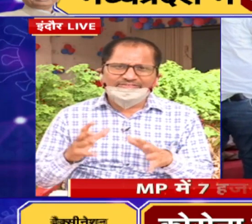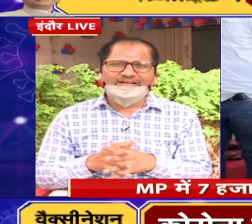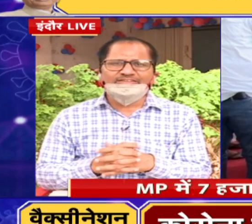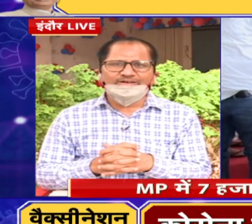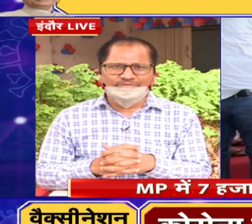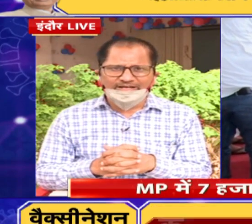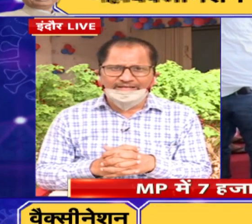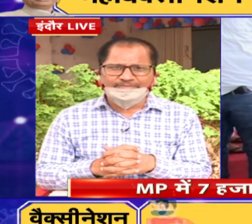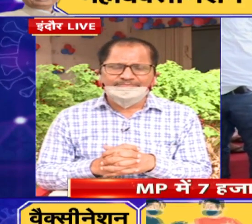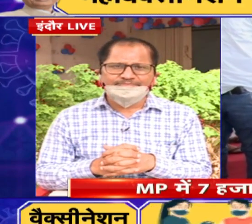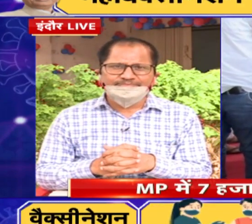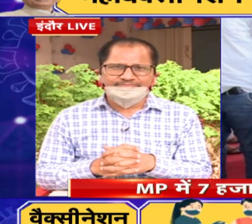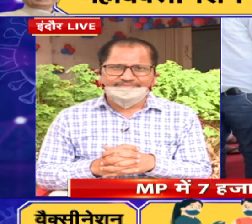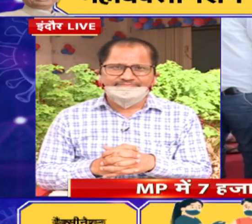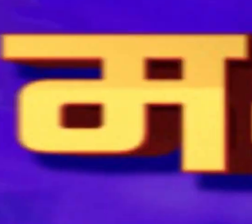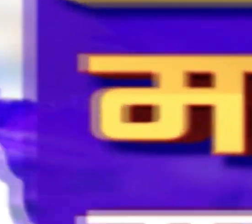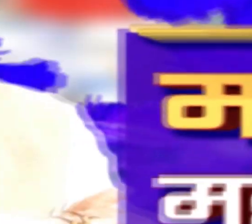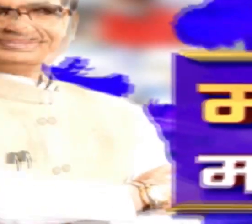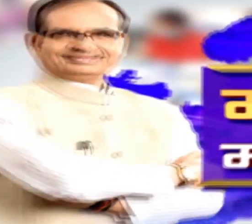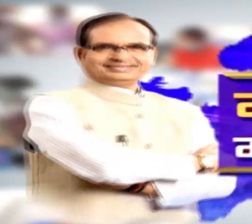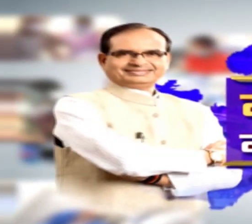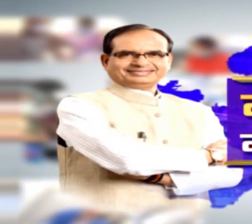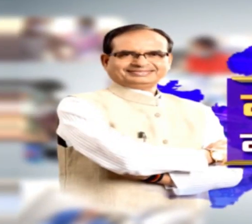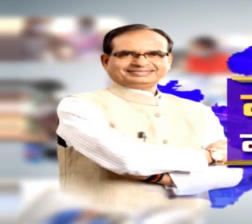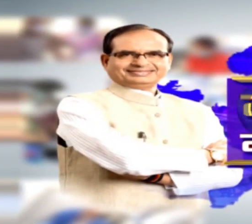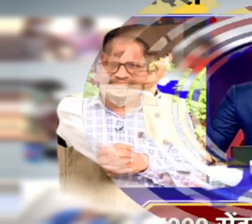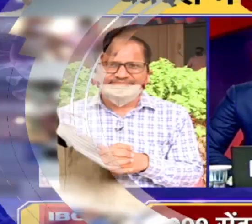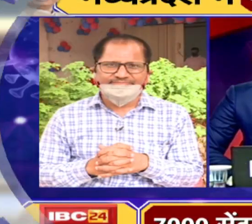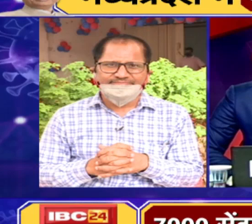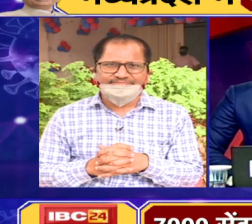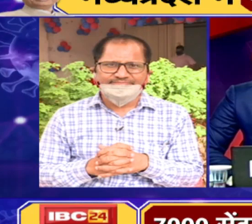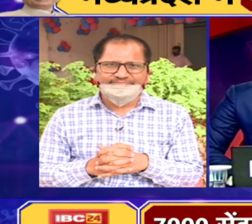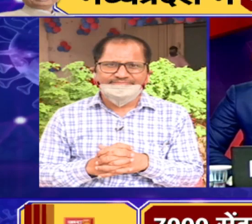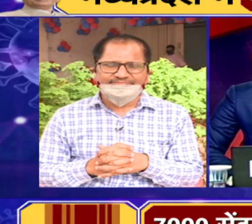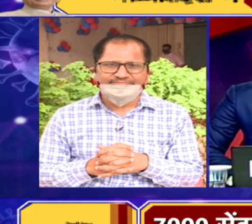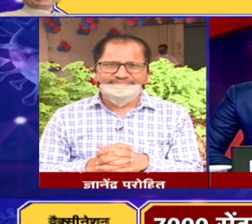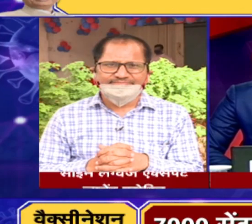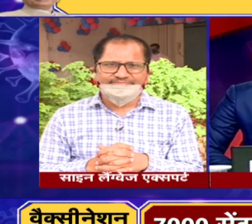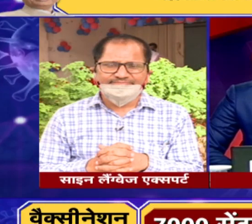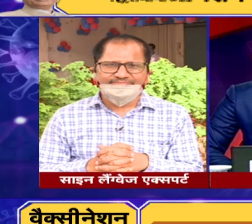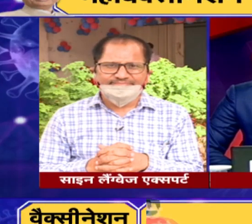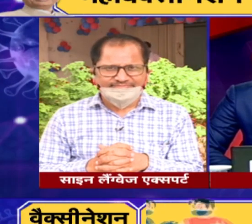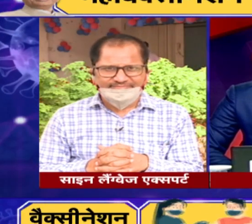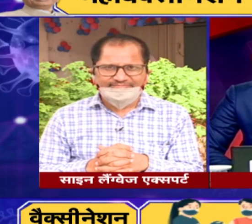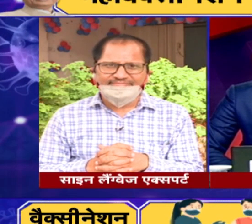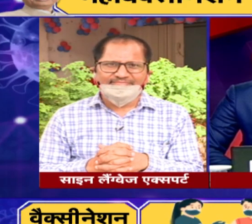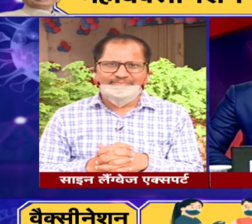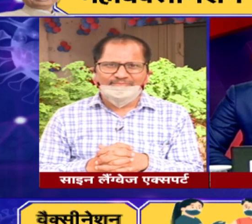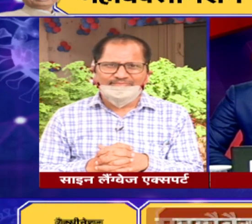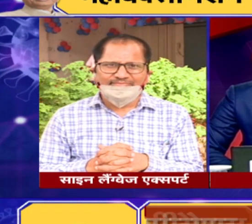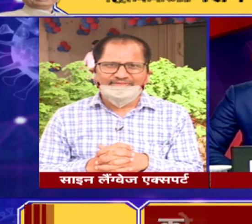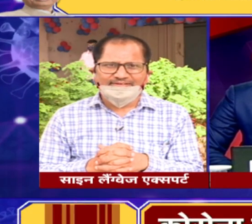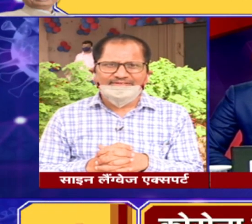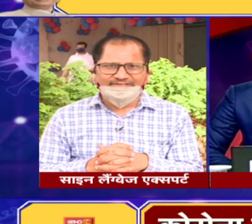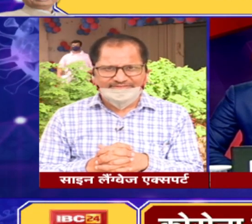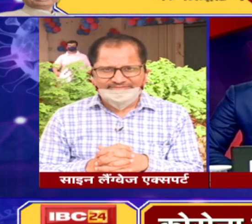हैं ताकि ज़्यादा से ज़्यादा जागरूकता आए। जी सर, बने रहिए आप हमारे साथ, लगातार आपसे बातचीत करेंगे। मध्य प्रदेश के ऊर्जा